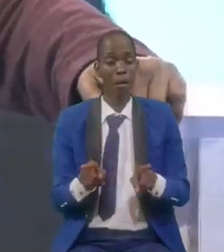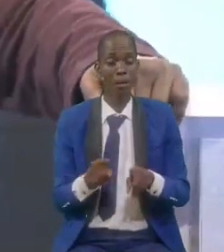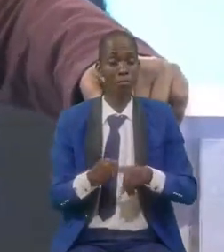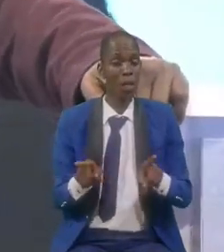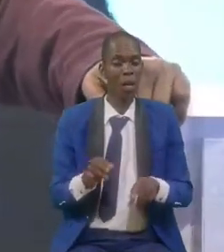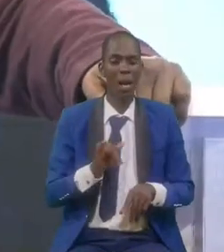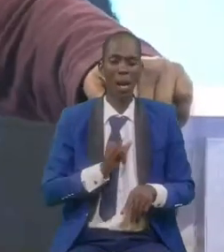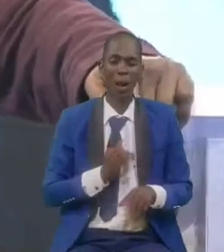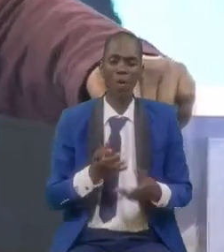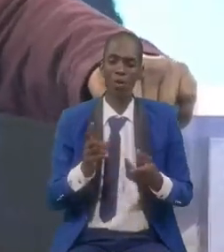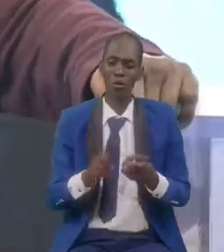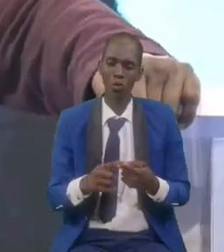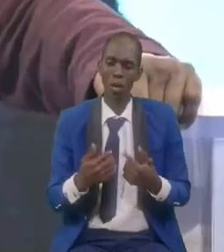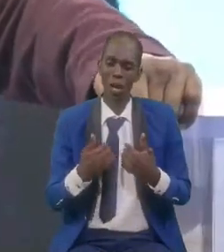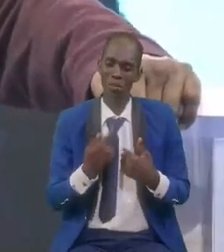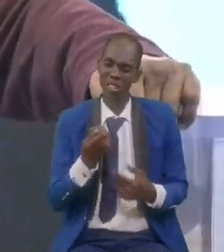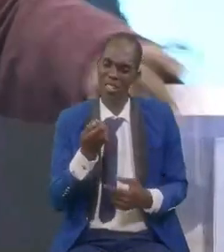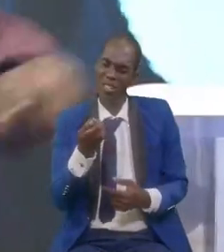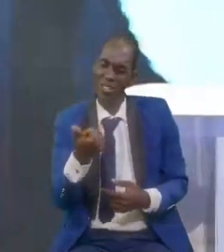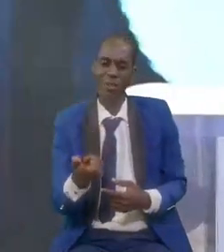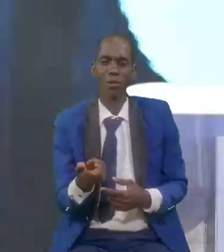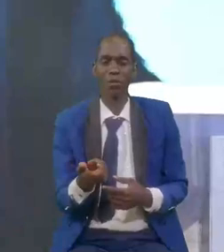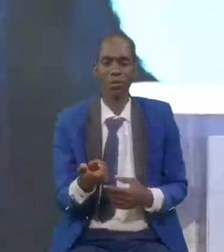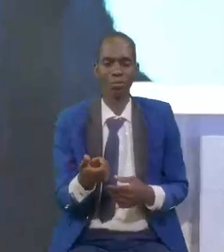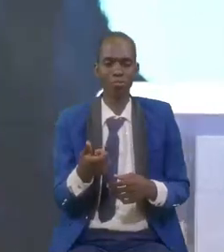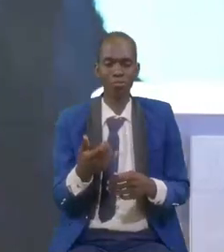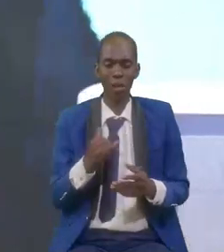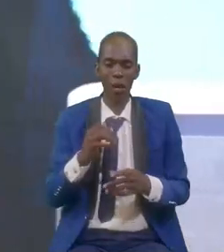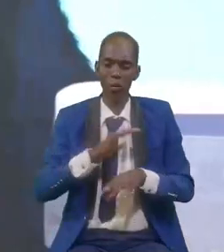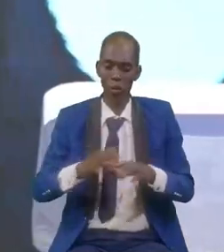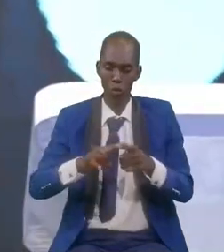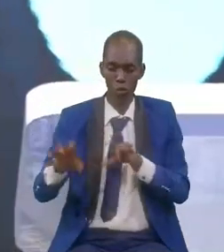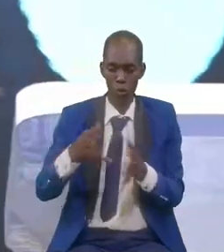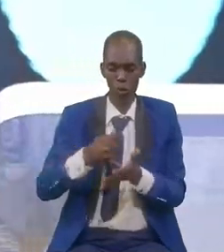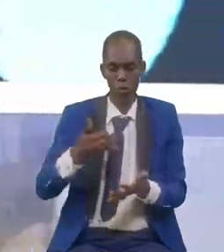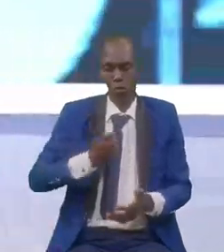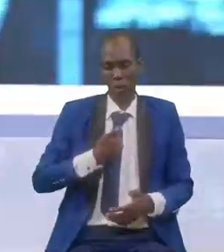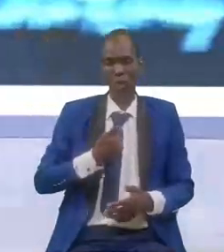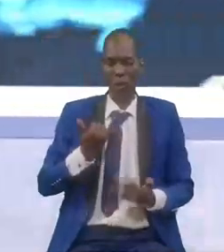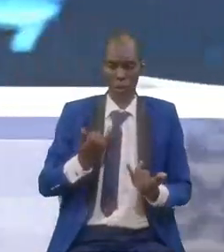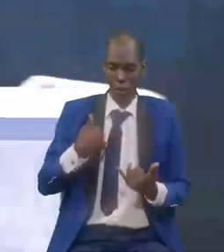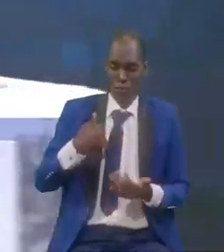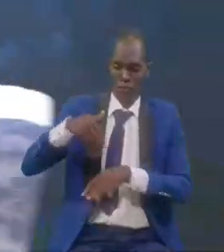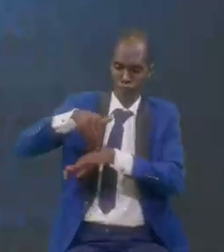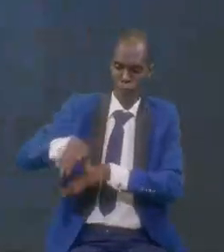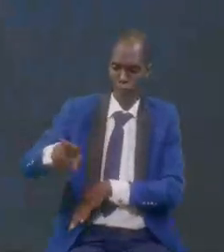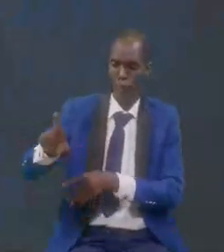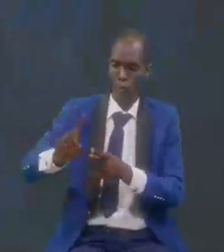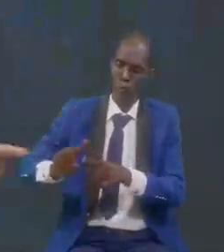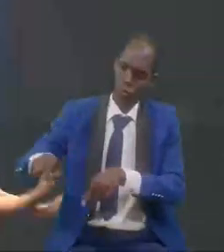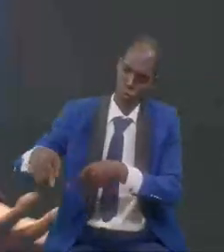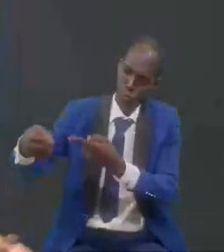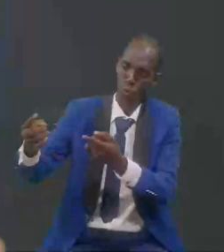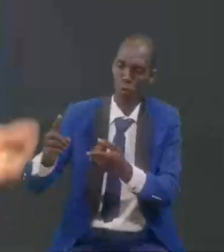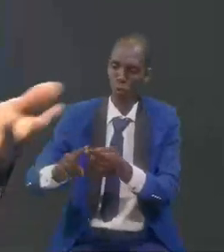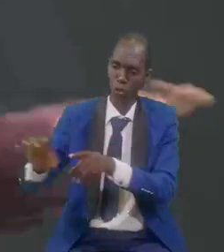je veux me reposer un peu pour ne plus le faire directement. Et il met ça dans ta main. Voici ce que toi, ce que je